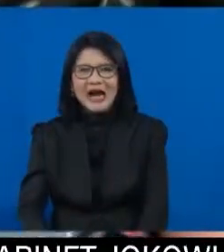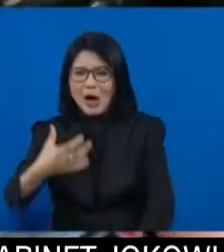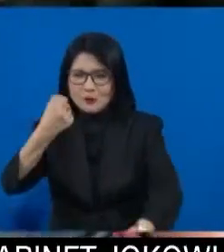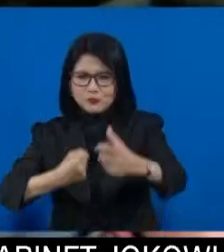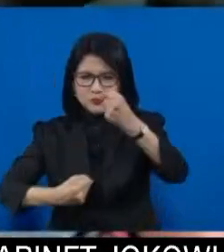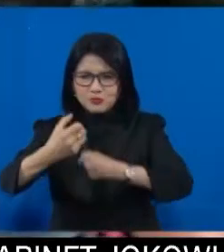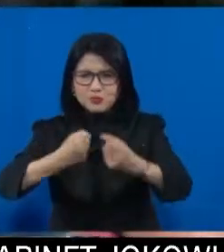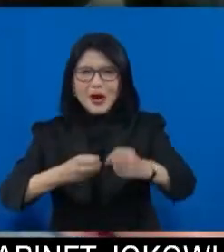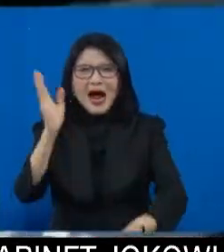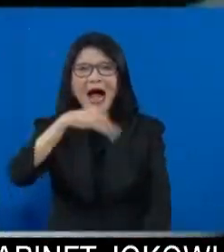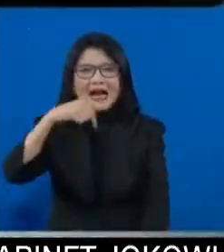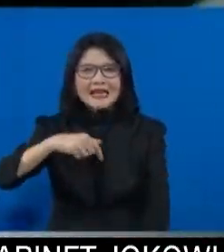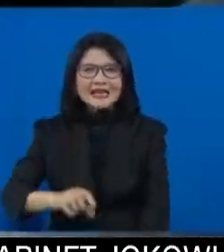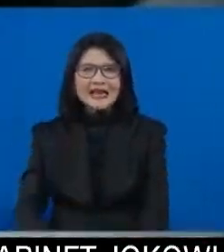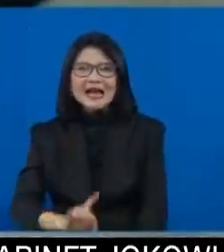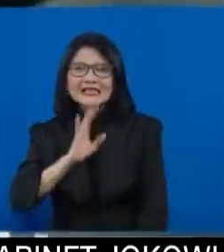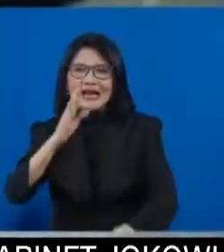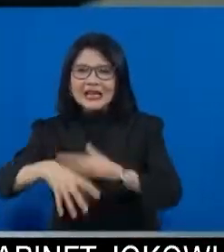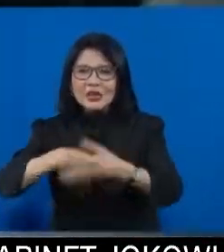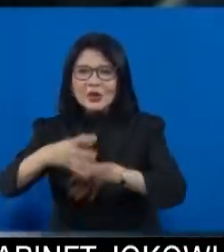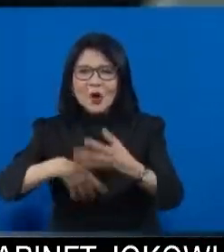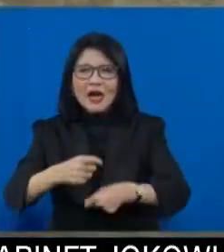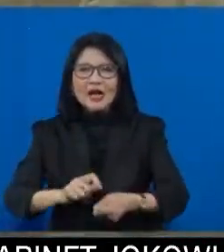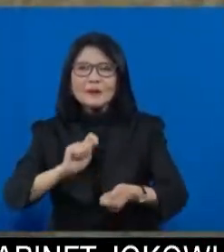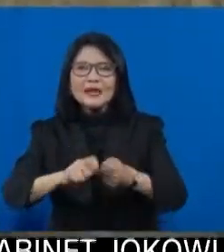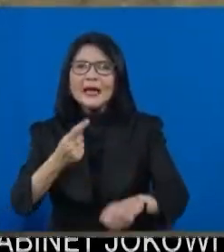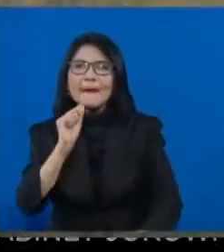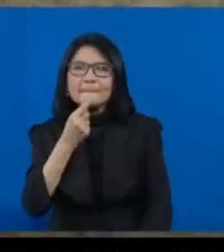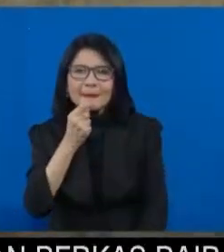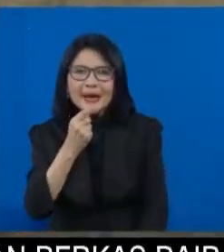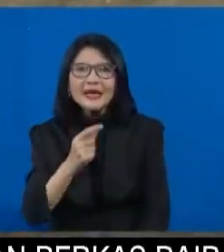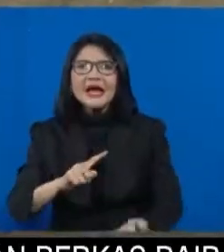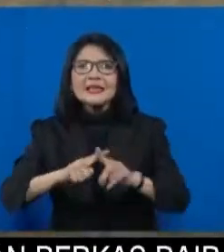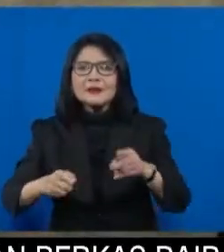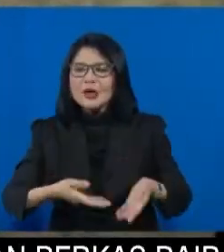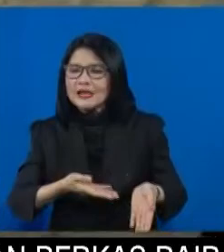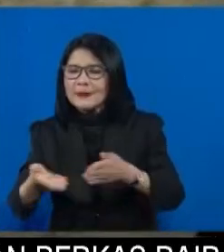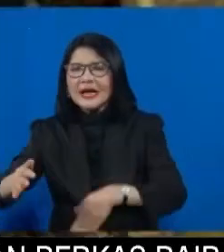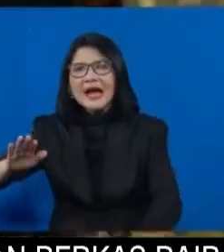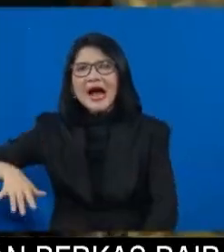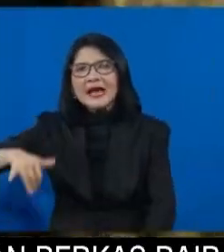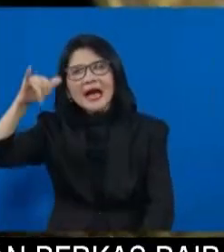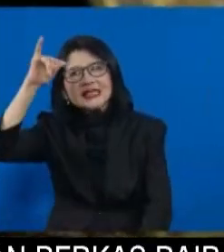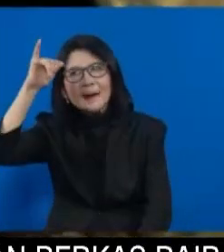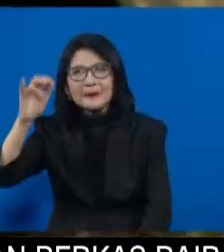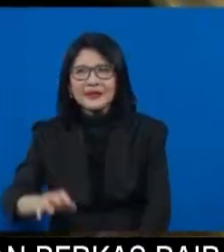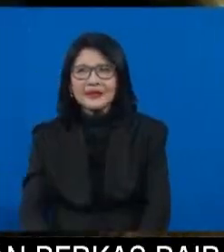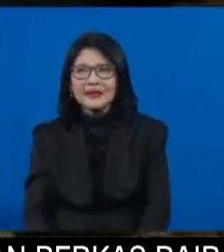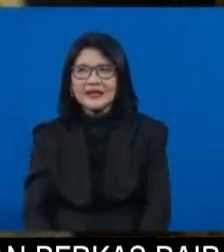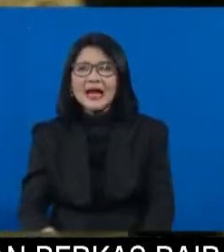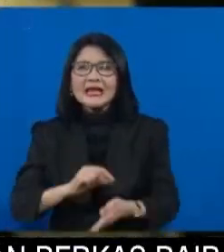hari ini. Bukan hanya untuk diolah menjadi permen, tapi juga untuk diberikan kepada anak sapi atau biasa disebut